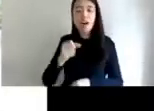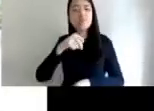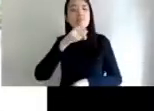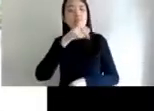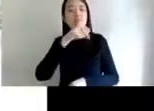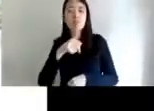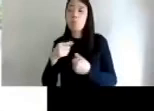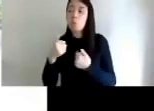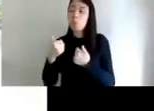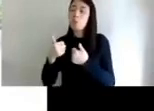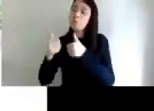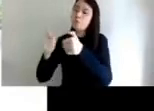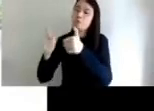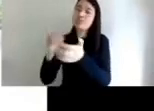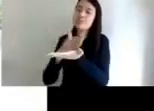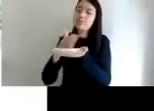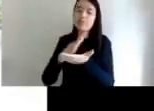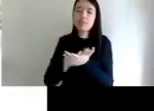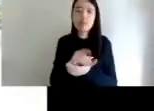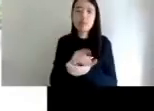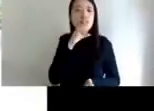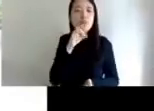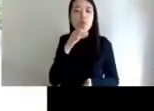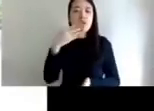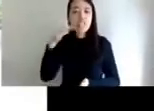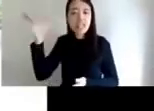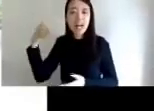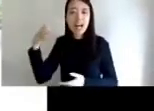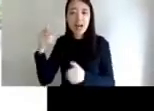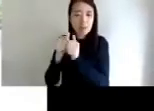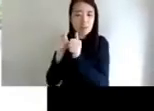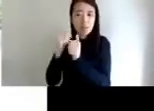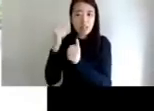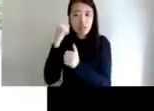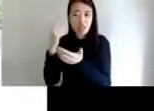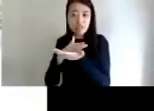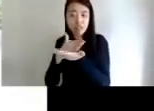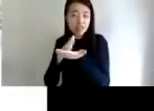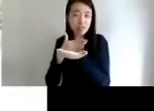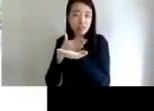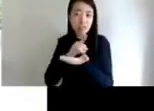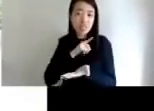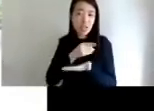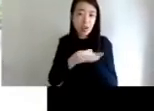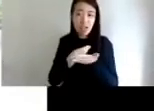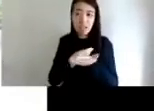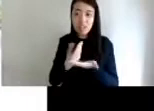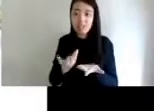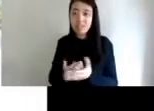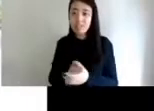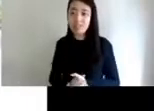好，有冇其他朋友都好想分享下你的幅畫噶？